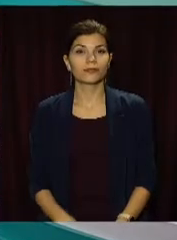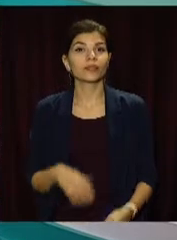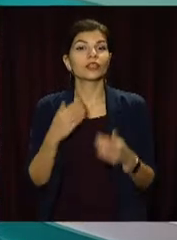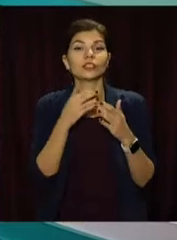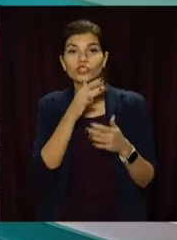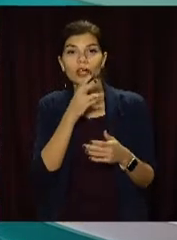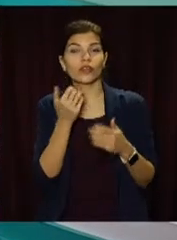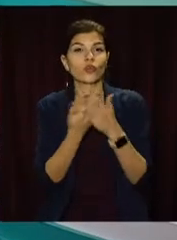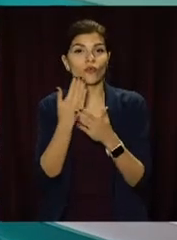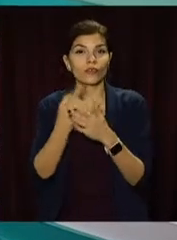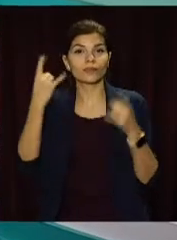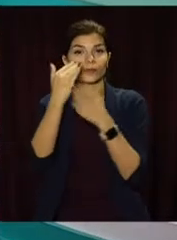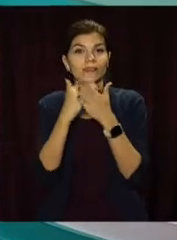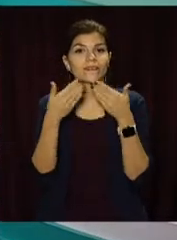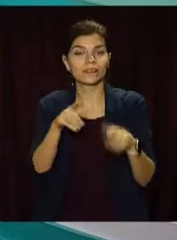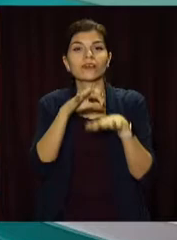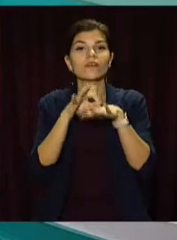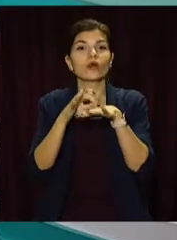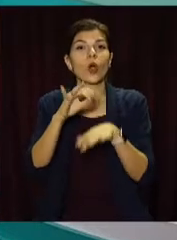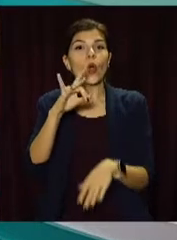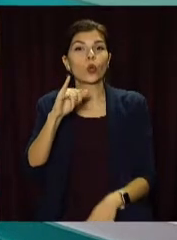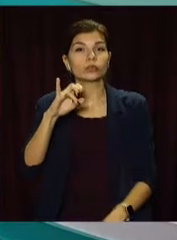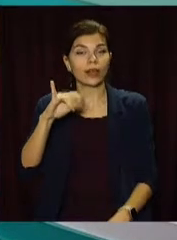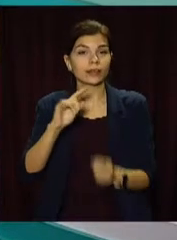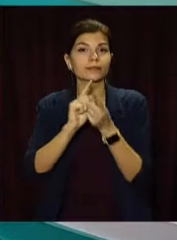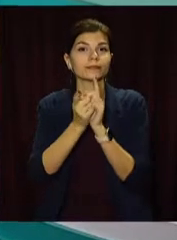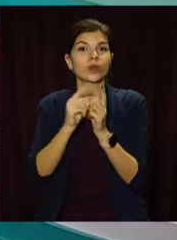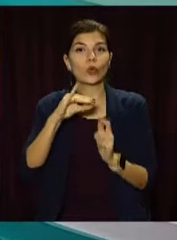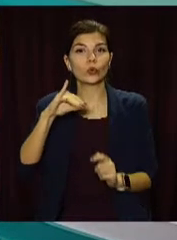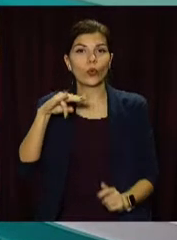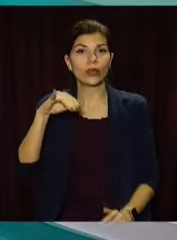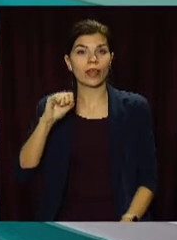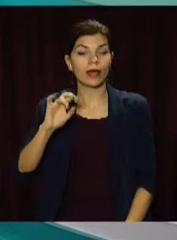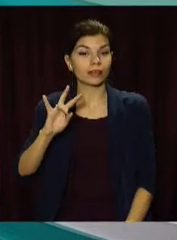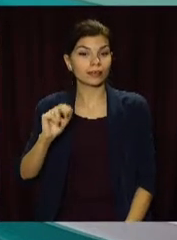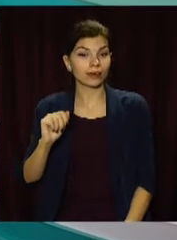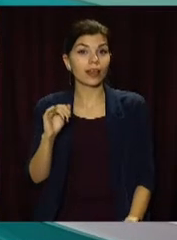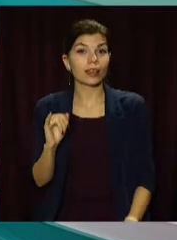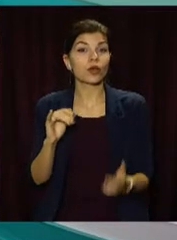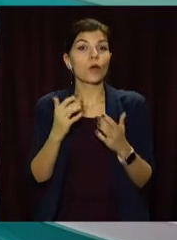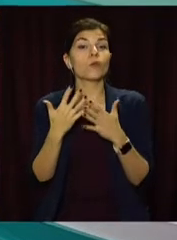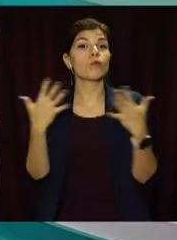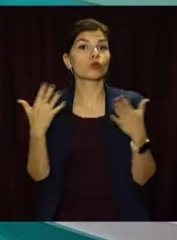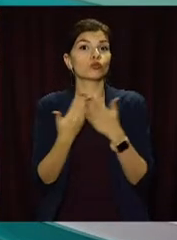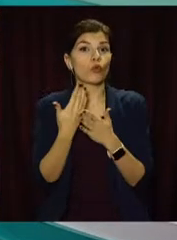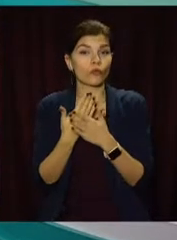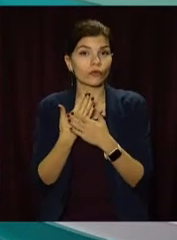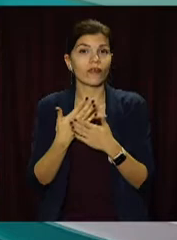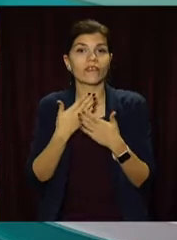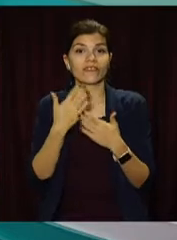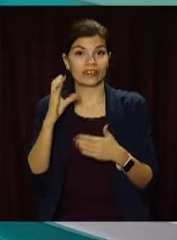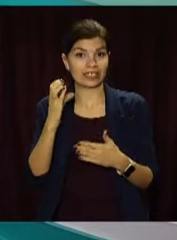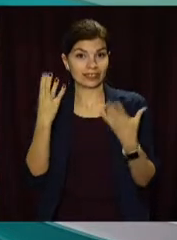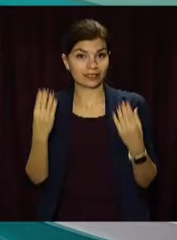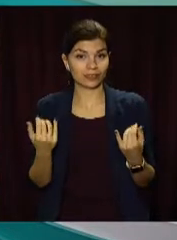Час новин на відкритому у студії Руслана Козиряцька та сурдоперекладачка Юліана Пуговкіна. І більше про події середи від наших